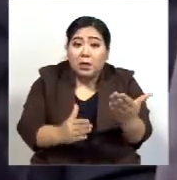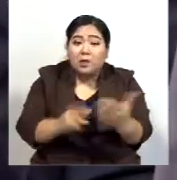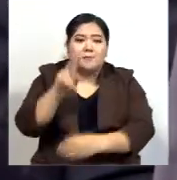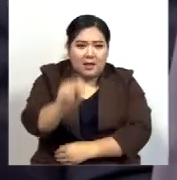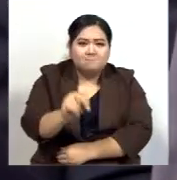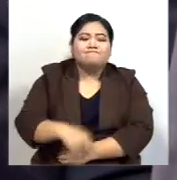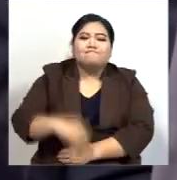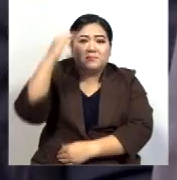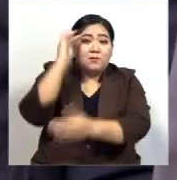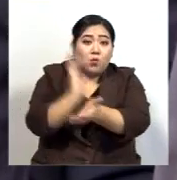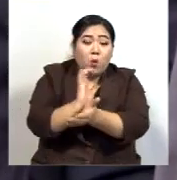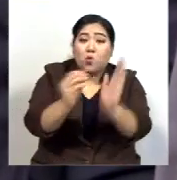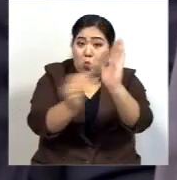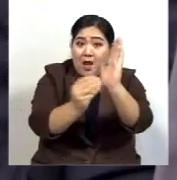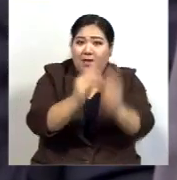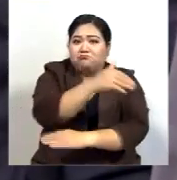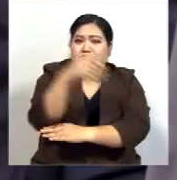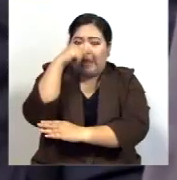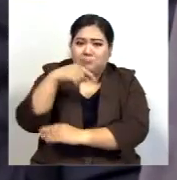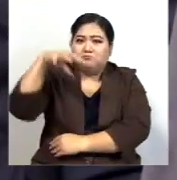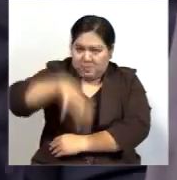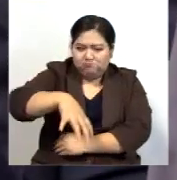าตินะครับครับผม